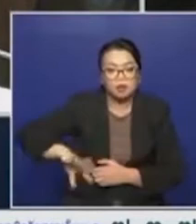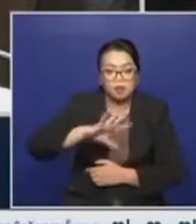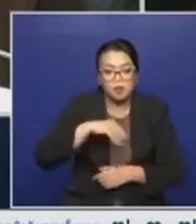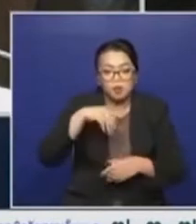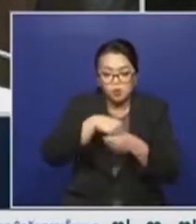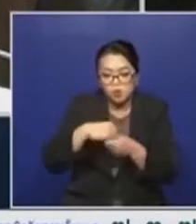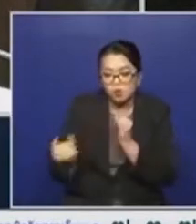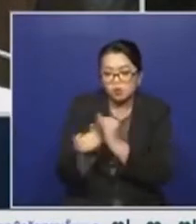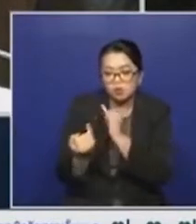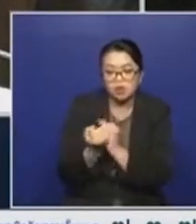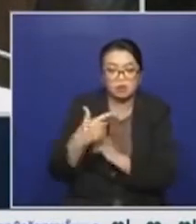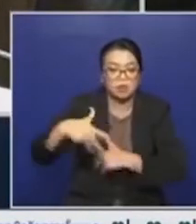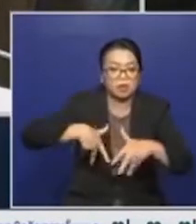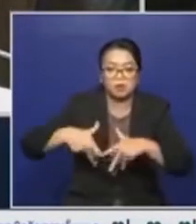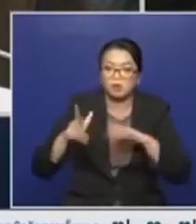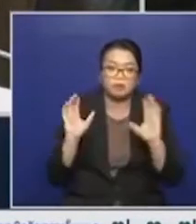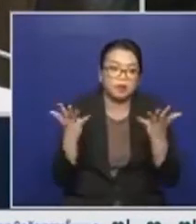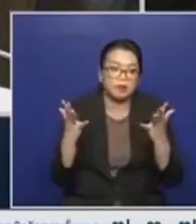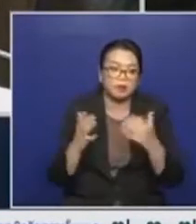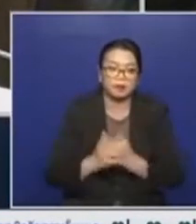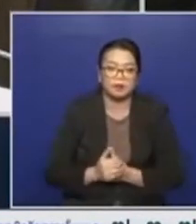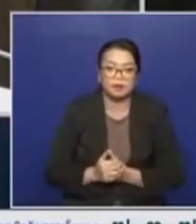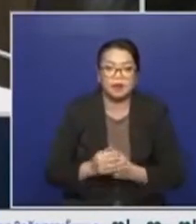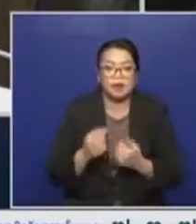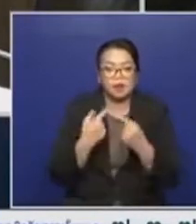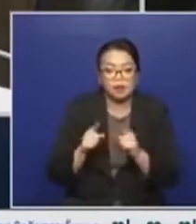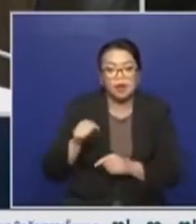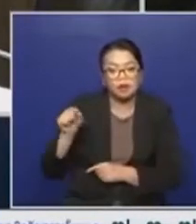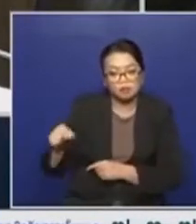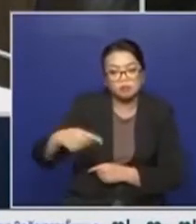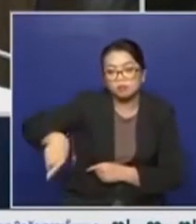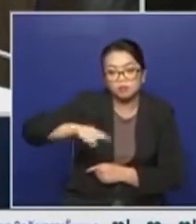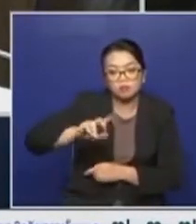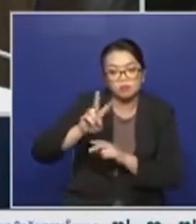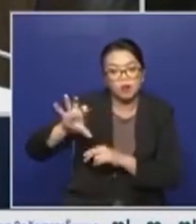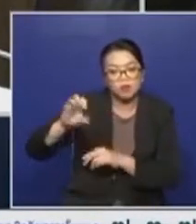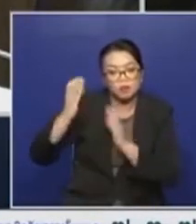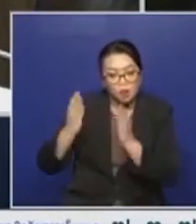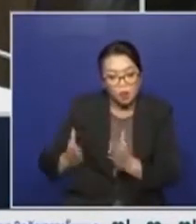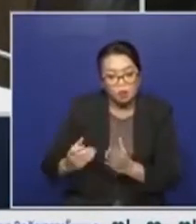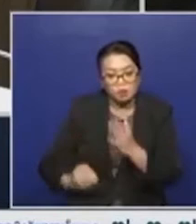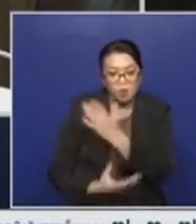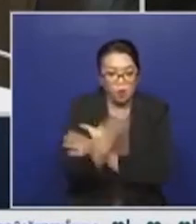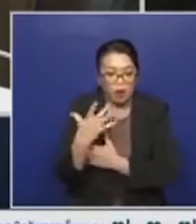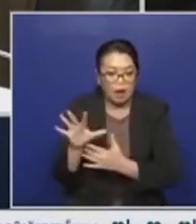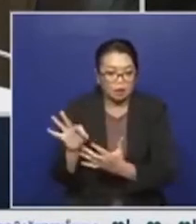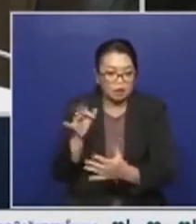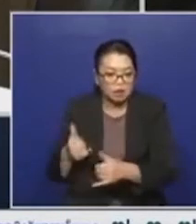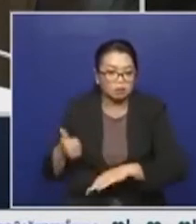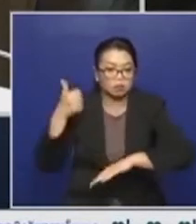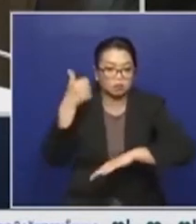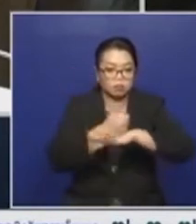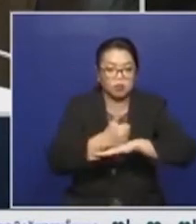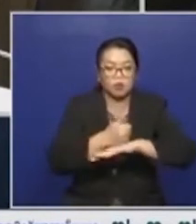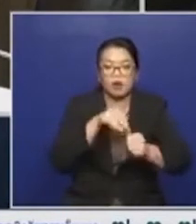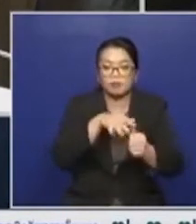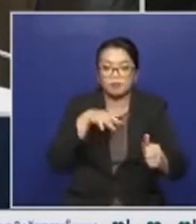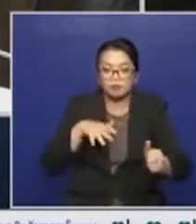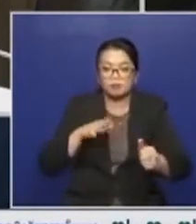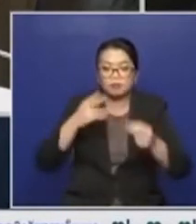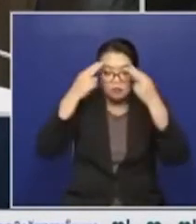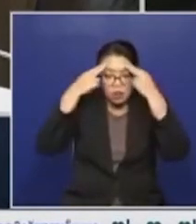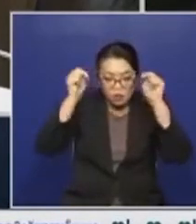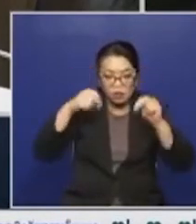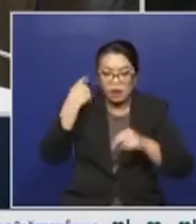คลุกคลีกับประชาชนแต่ท่านคือผู้หนึ่งที่มีโอกาสได้เลือกผู้นำของประเทศซึ่งก็คือ